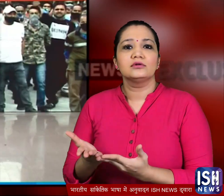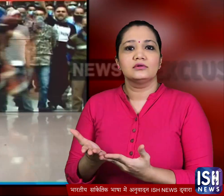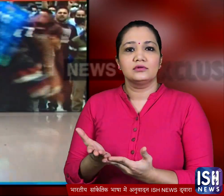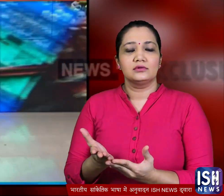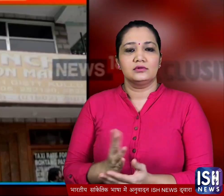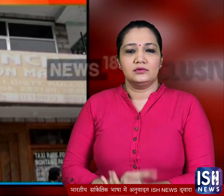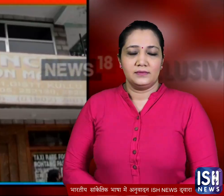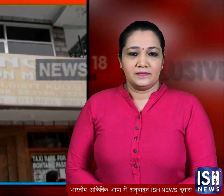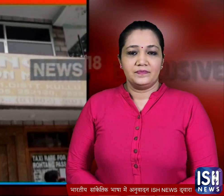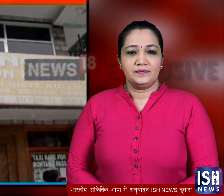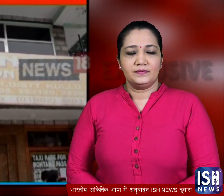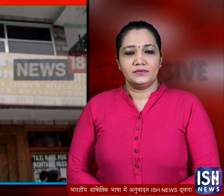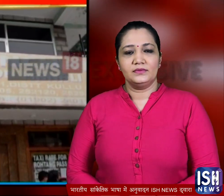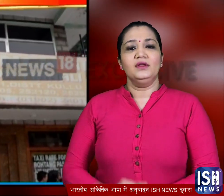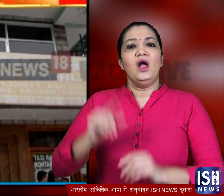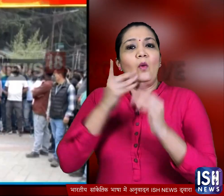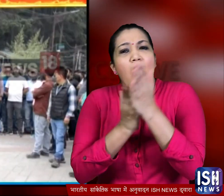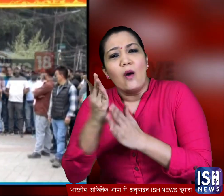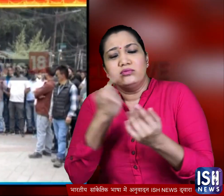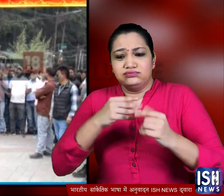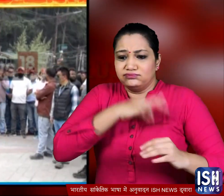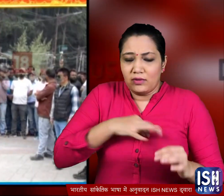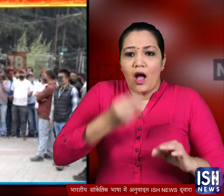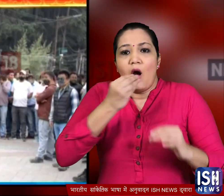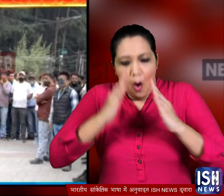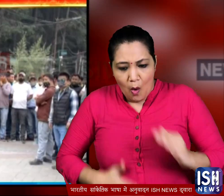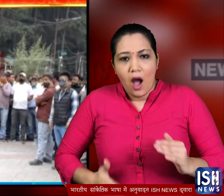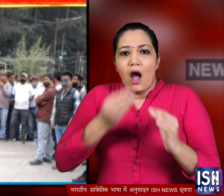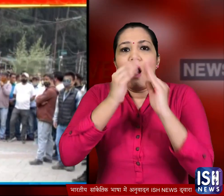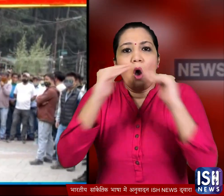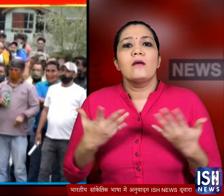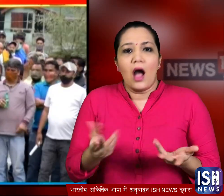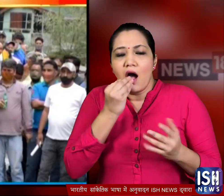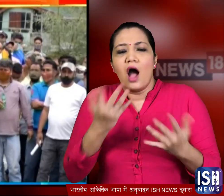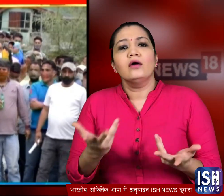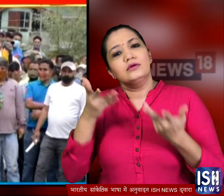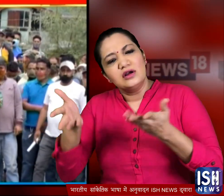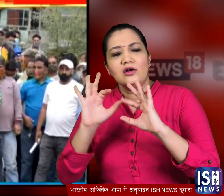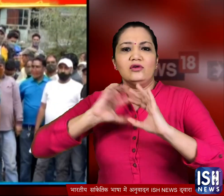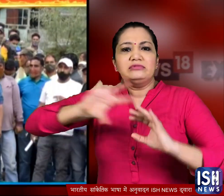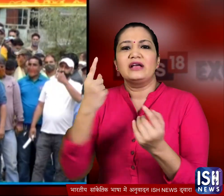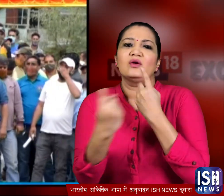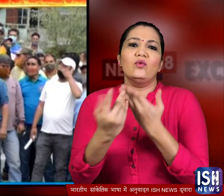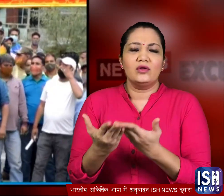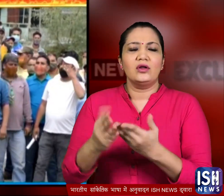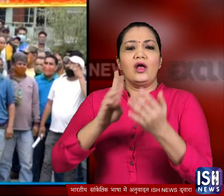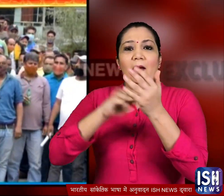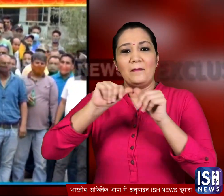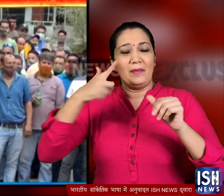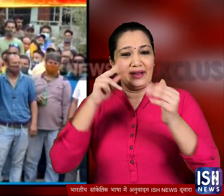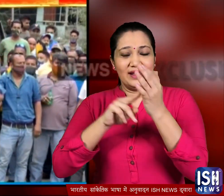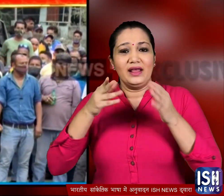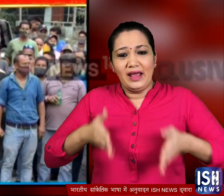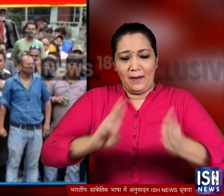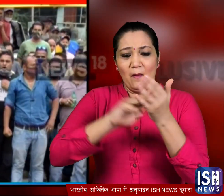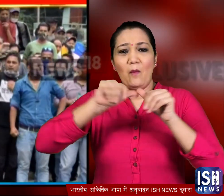है और उनके पास वहां सिर्फ एक यही जरिया है जिससे उनका घर चलता है। बस इसी मुद्दे पर वो एकजुट हो गए और मनाली के मॉल